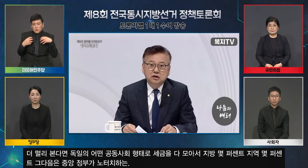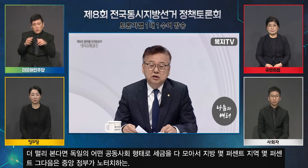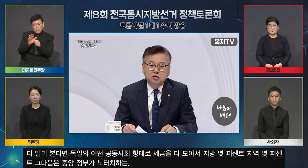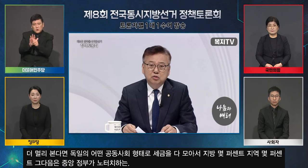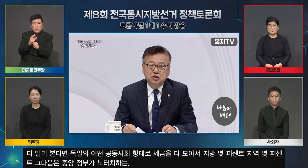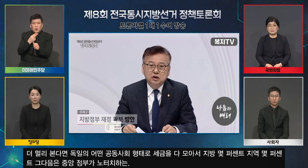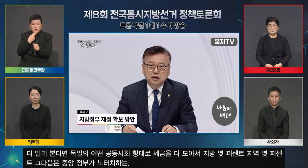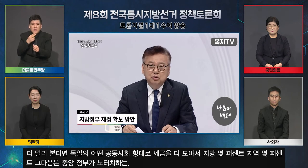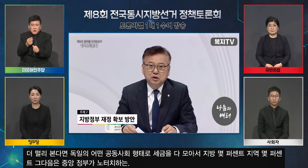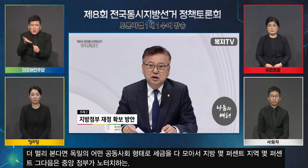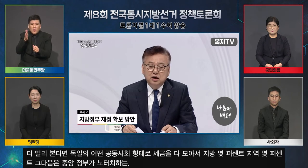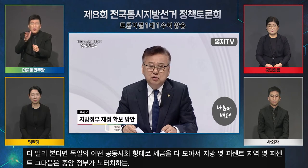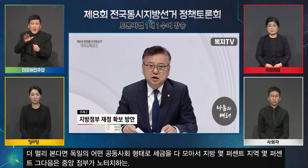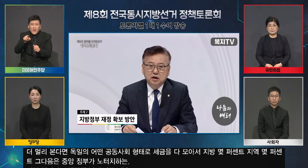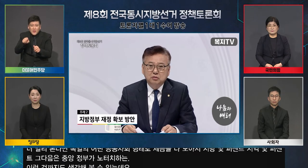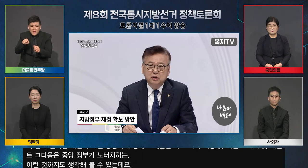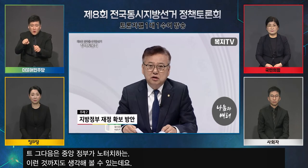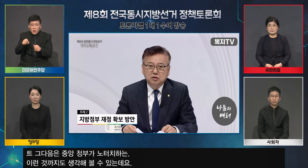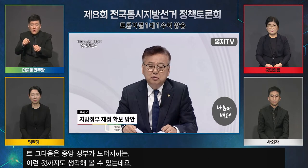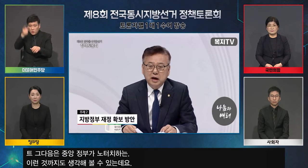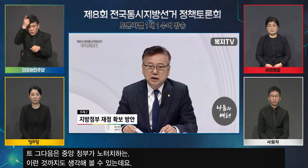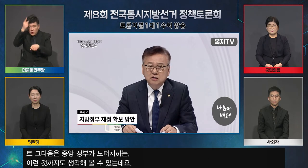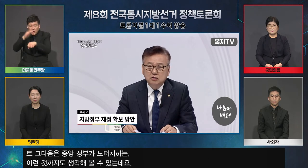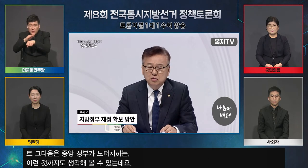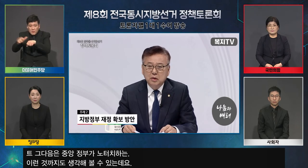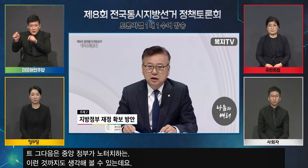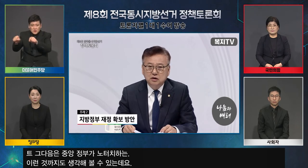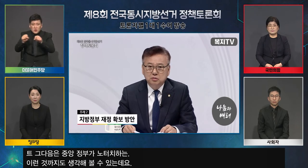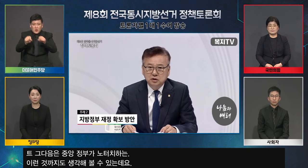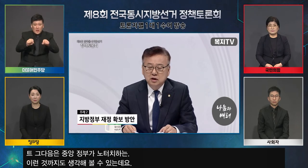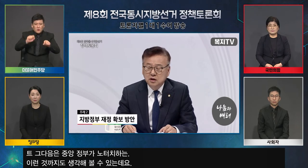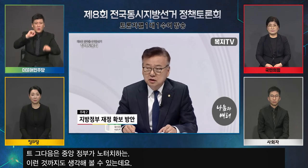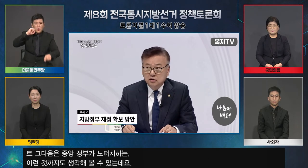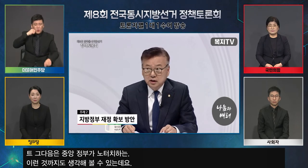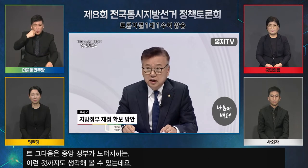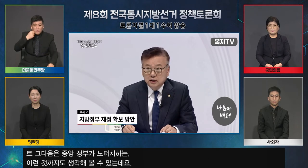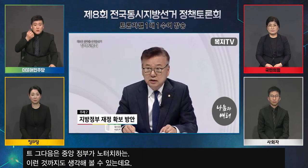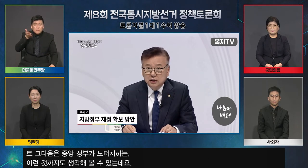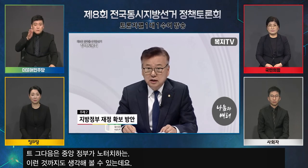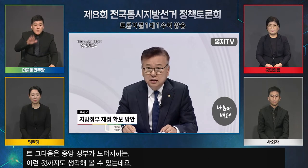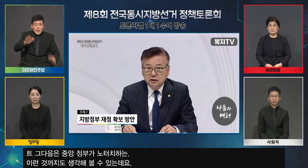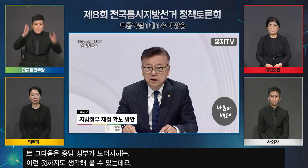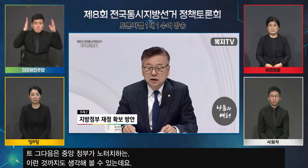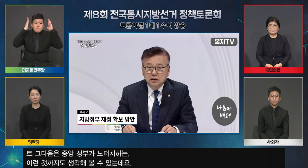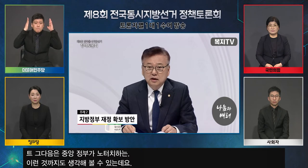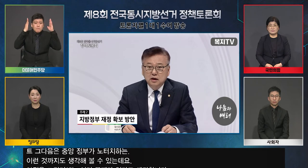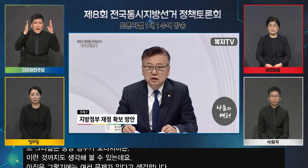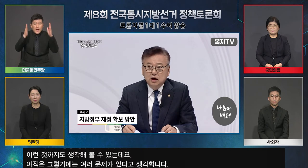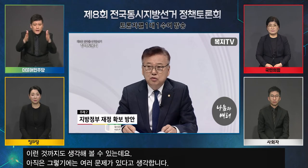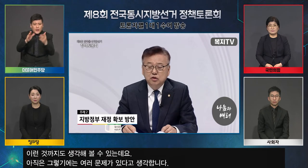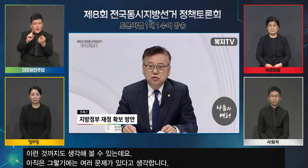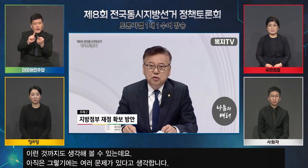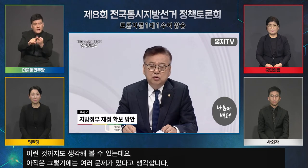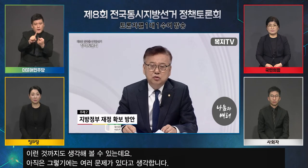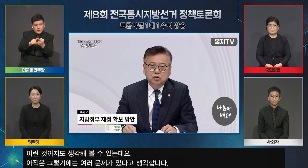그렇기에는 여러 문제가 있다고 생각합니다. 그런데 방향성만큼은 그렇게 가야 된다라는 생각을 갖고 있고요. 그리고